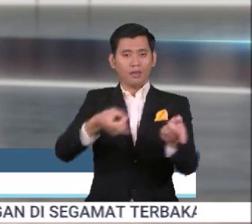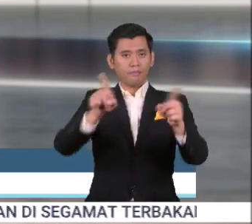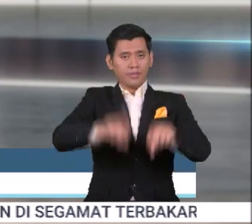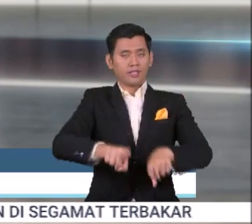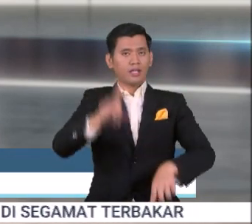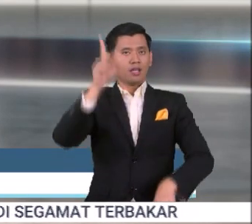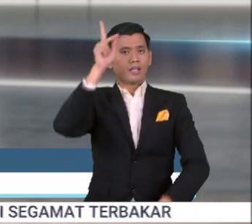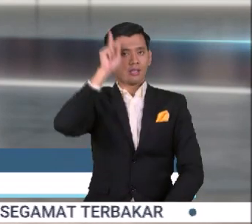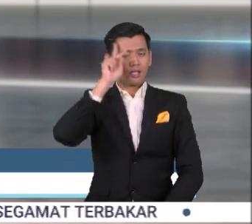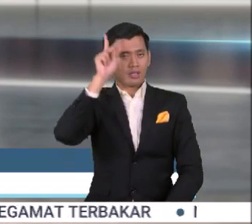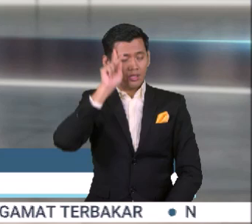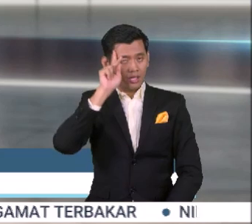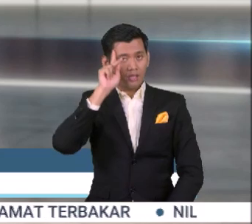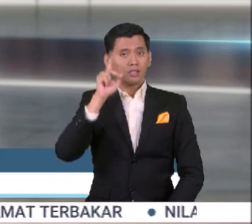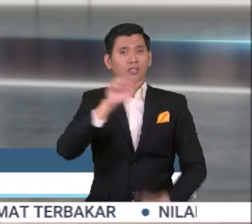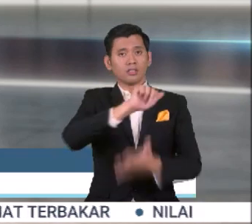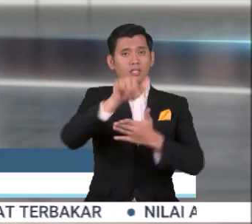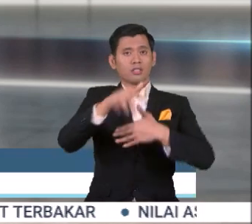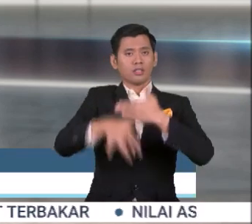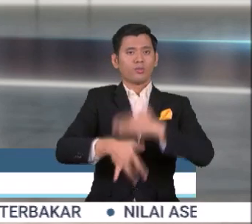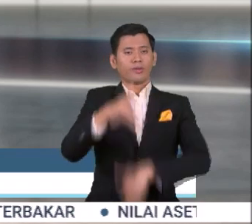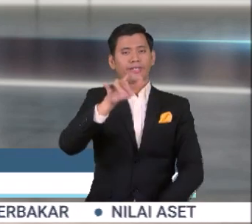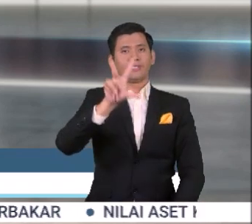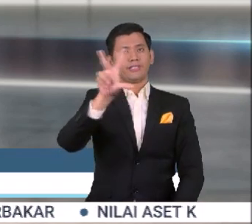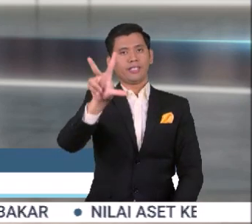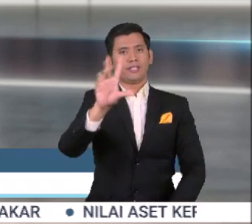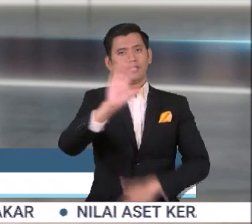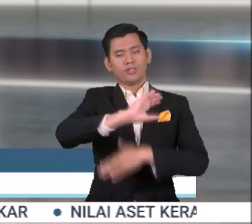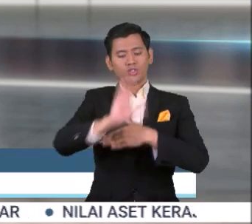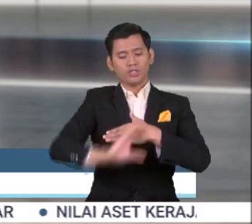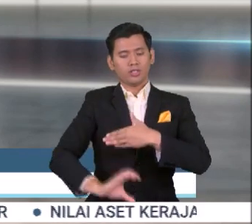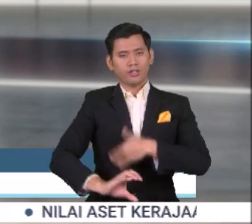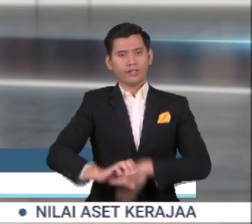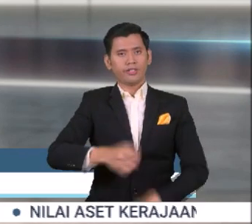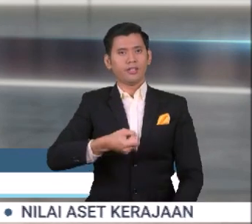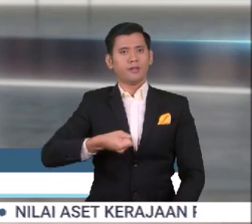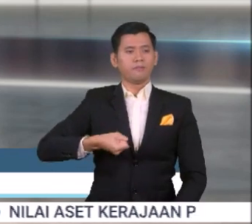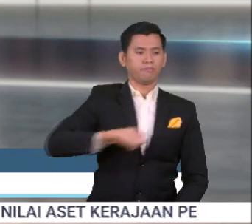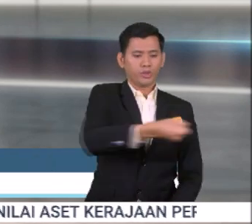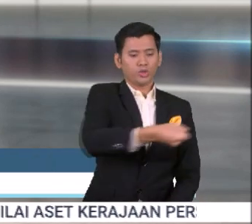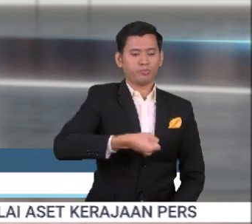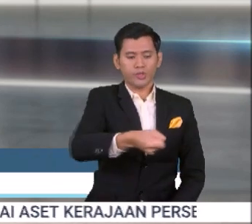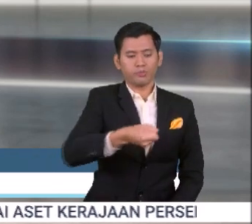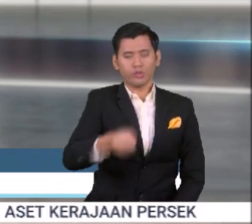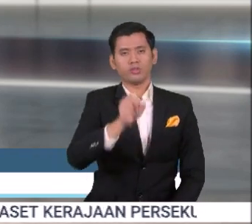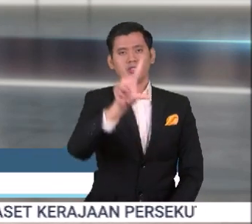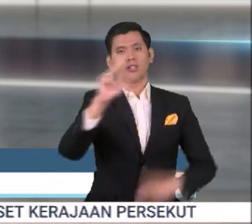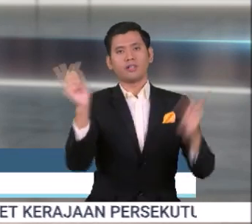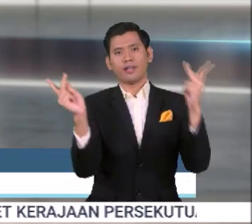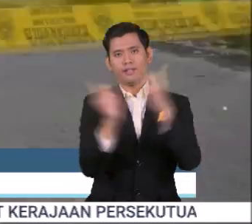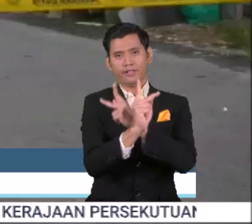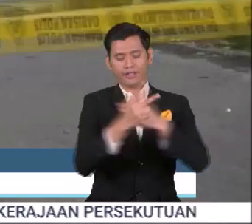dan siasatan awal mendapati tiga kesan keceraan dan tikaman di tubuh